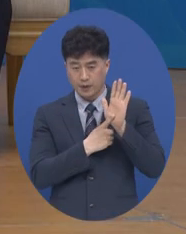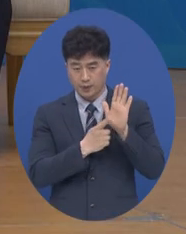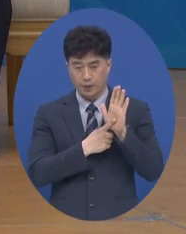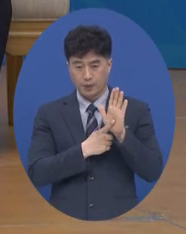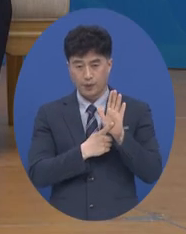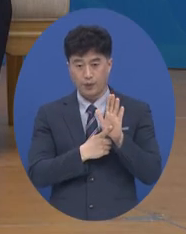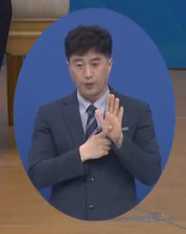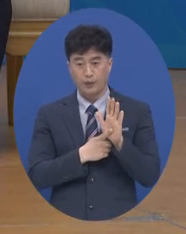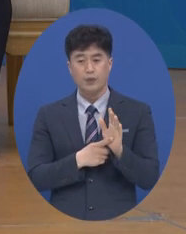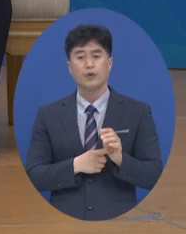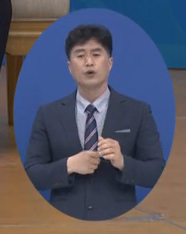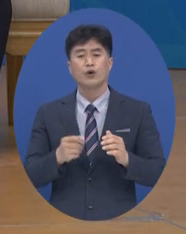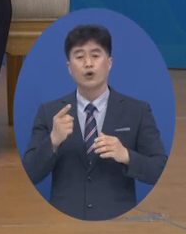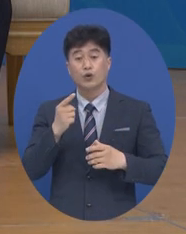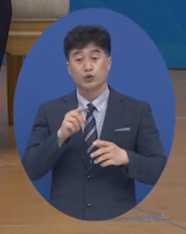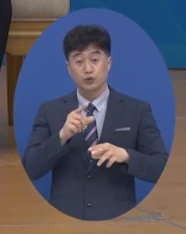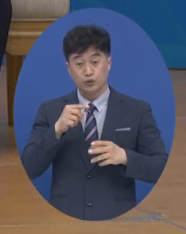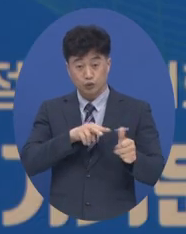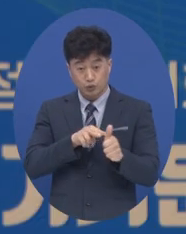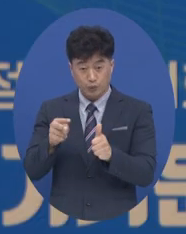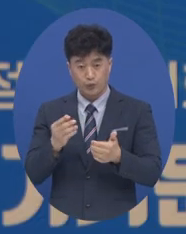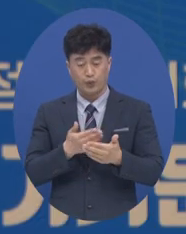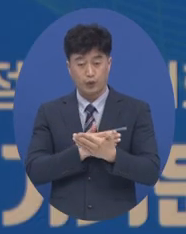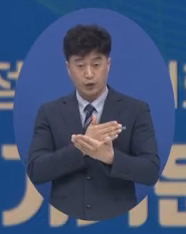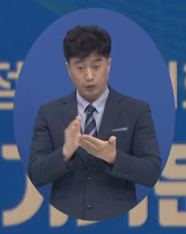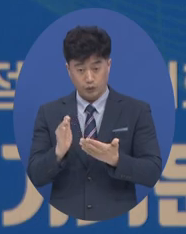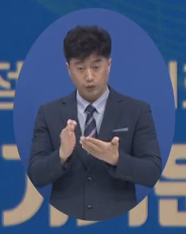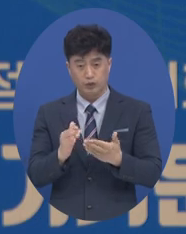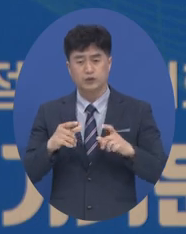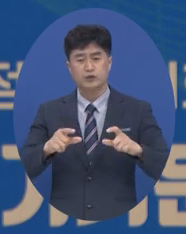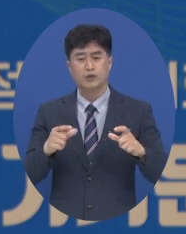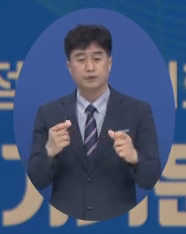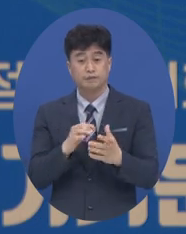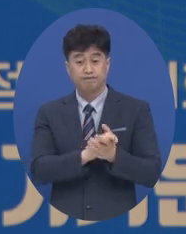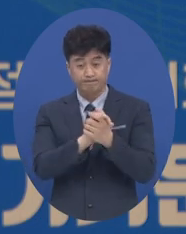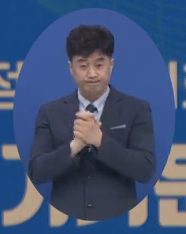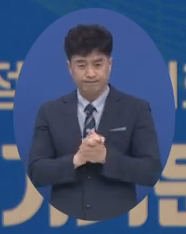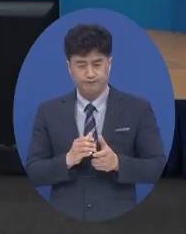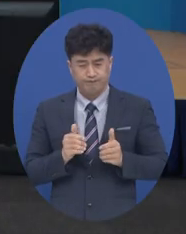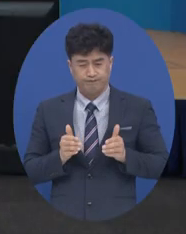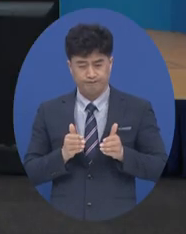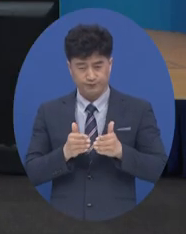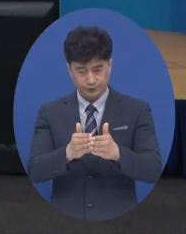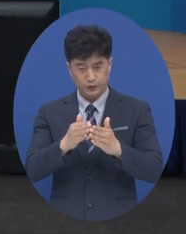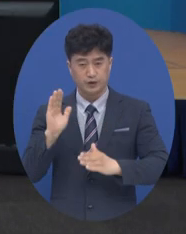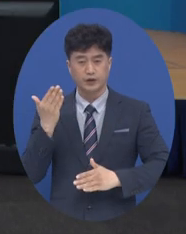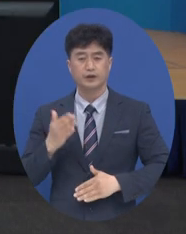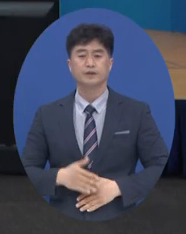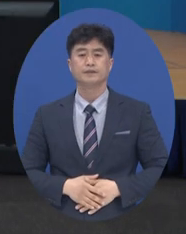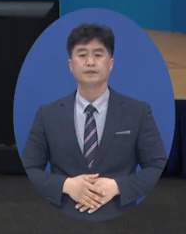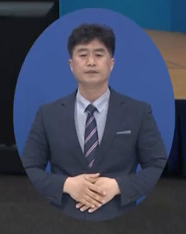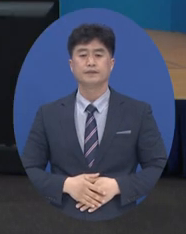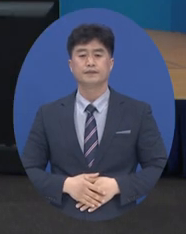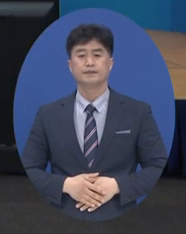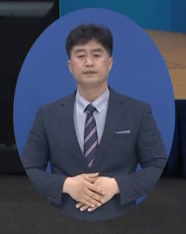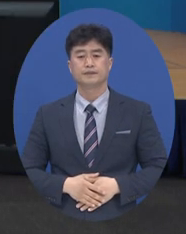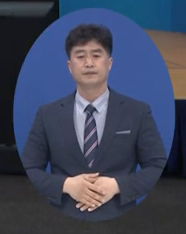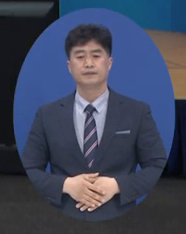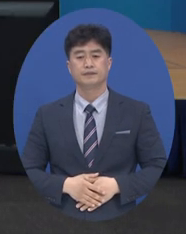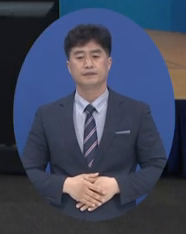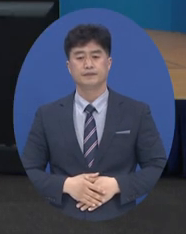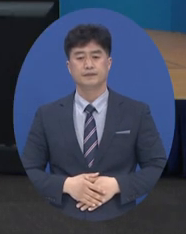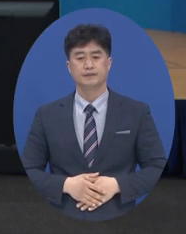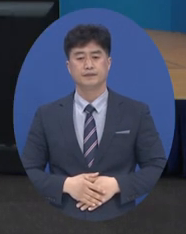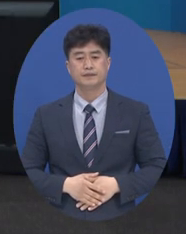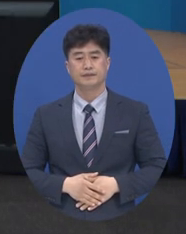홍보, 그리고 남북협력 정보의 교환과 지역화합 등을 중점 추진합니다. 경기지TV 구영슬입니다.